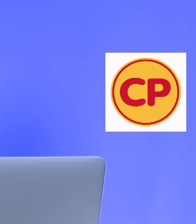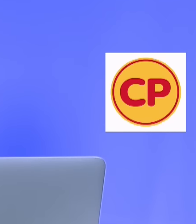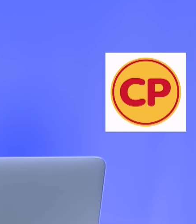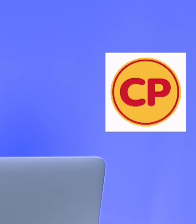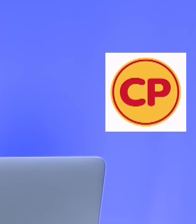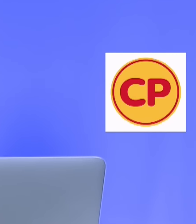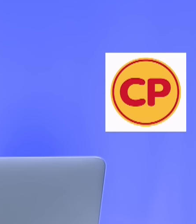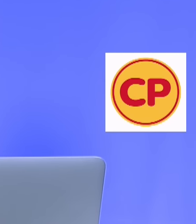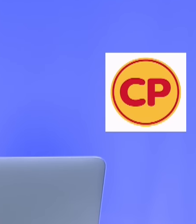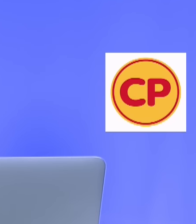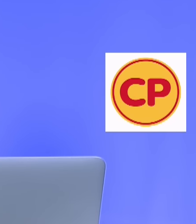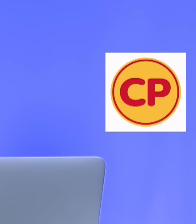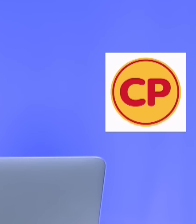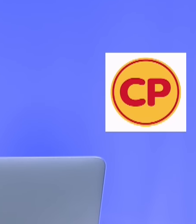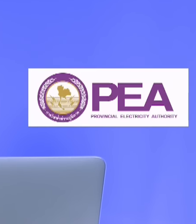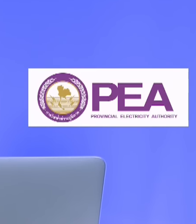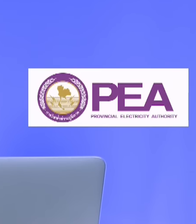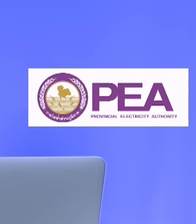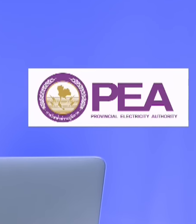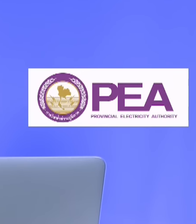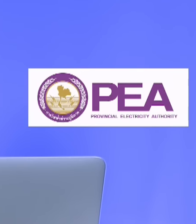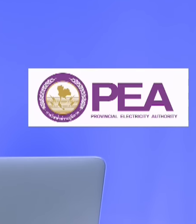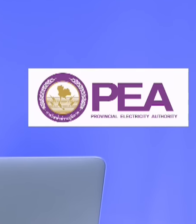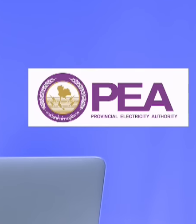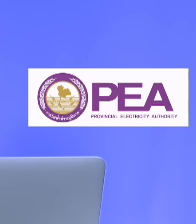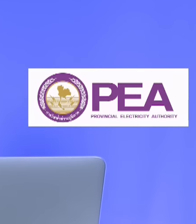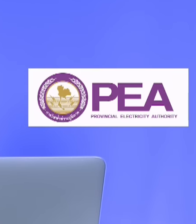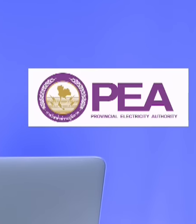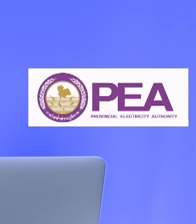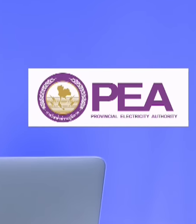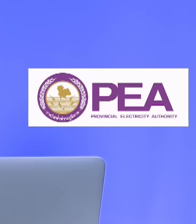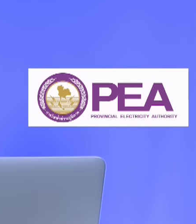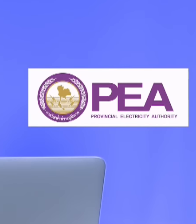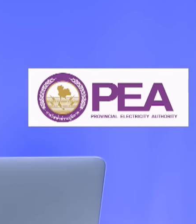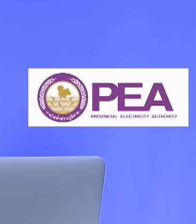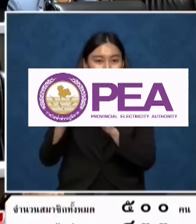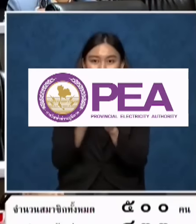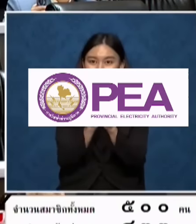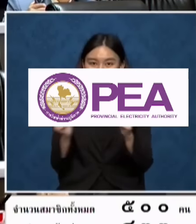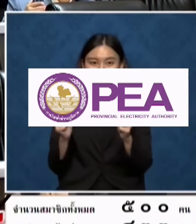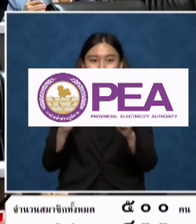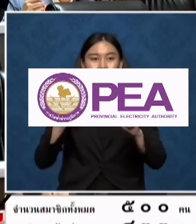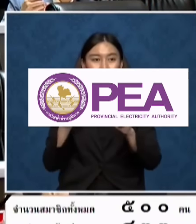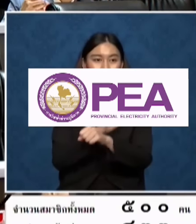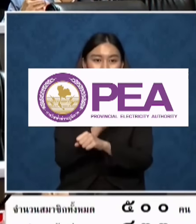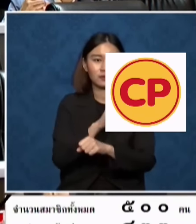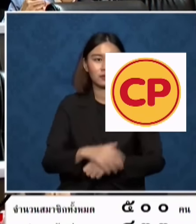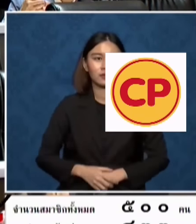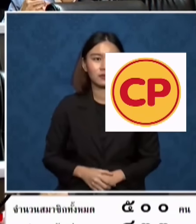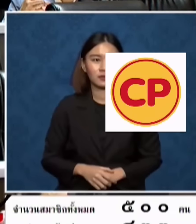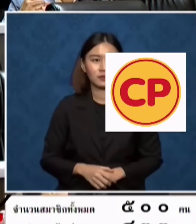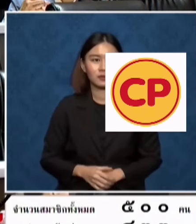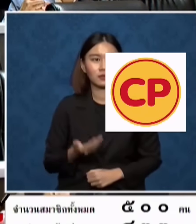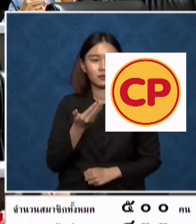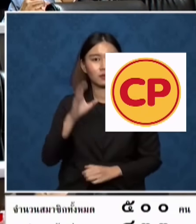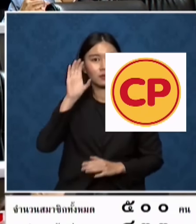เป็นคนขึ้นอภิปรายเรื่องนี้ก็เหมือนจะเป็นชื่อท่านเดิมเลยนะคะนั่นก็คือหมอทศนะคะแต่หม